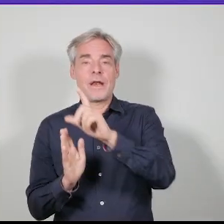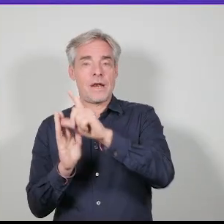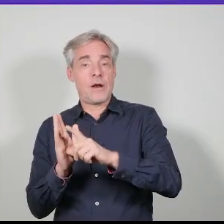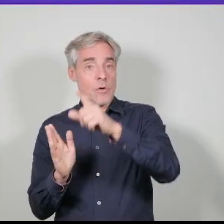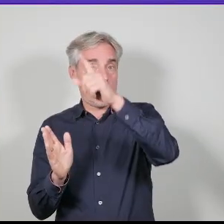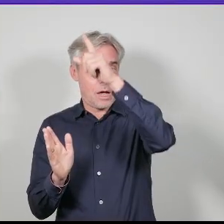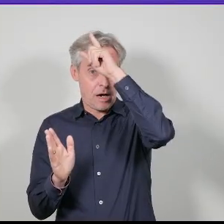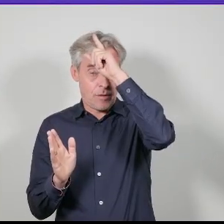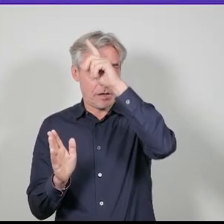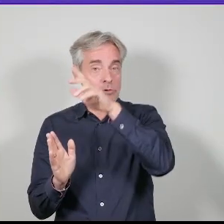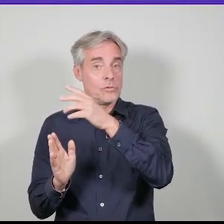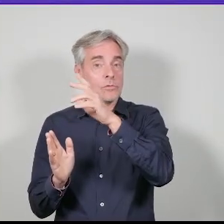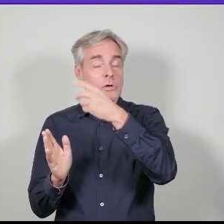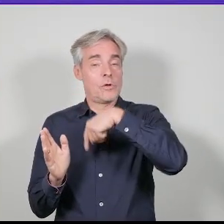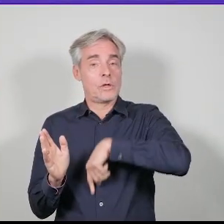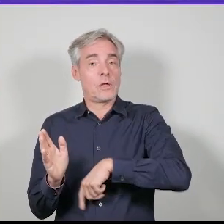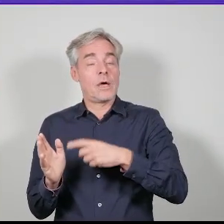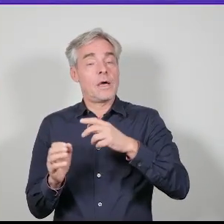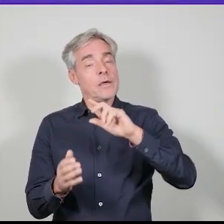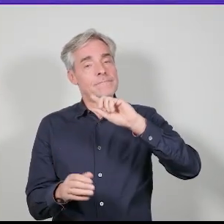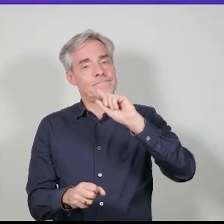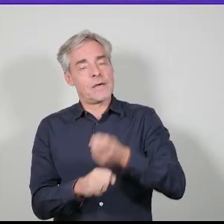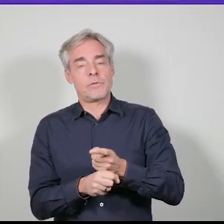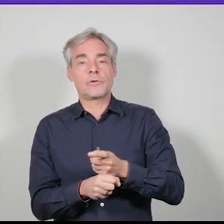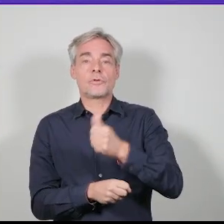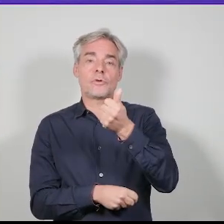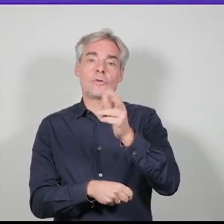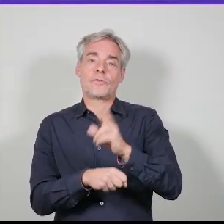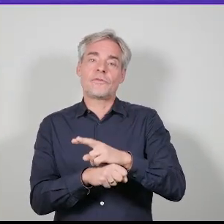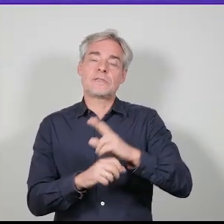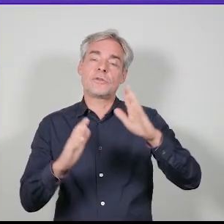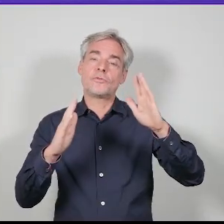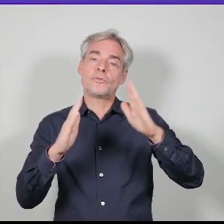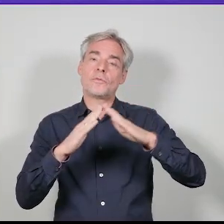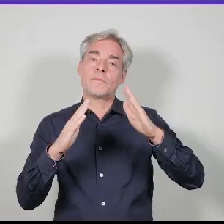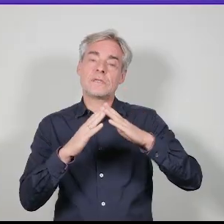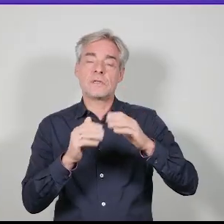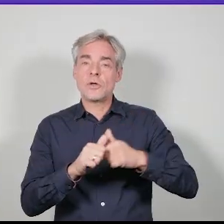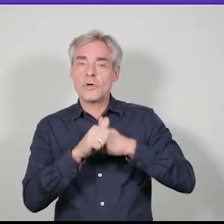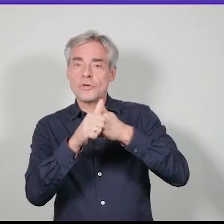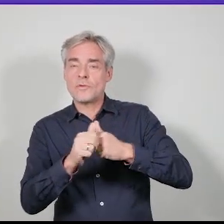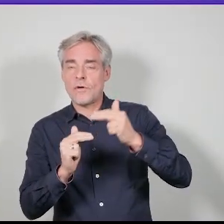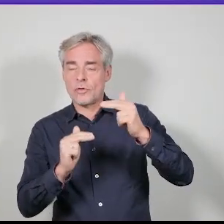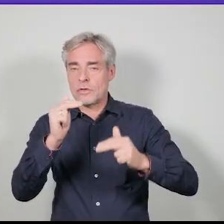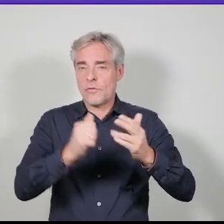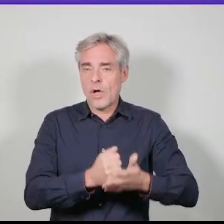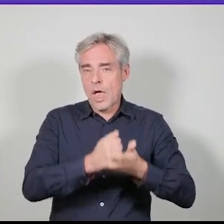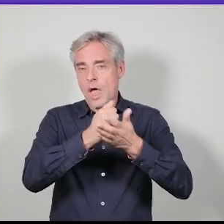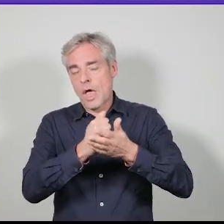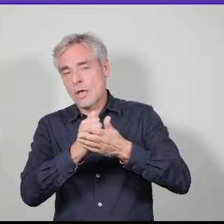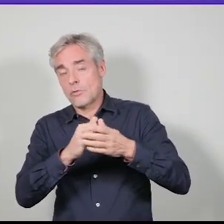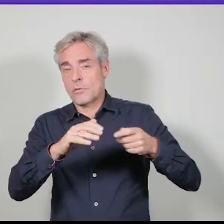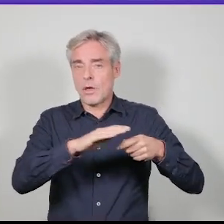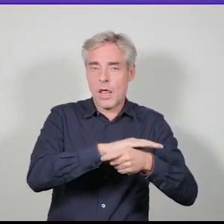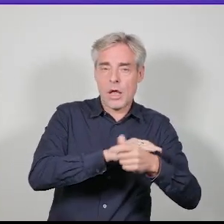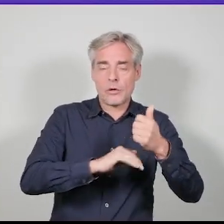fédérale impose une visite du domicile en fonction du niveau d'aide, donc du niveau de